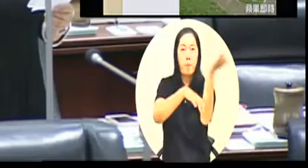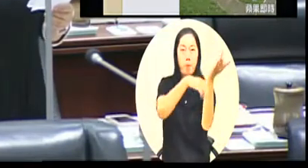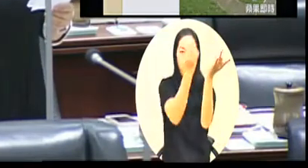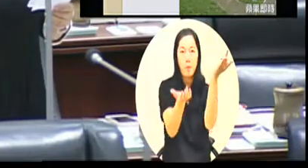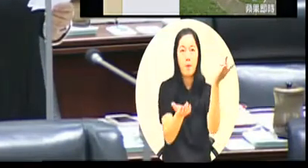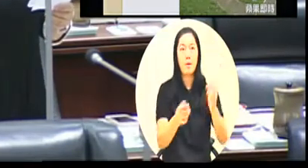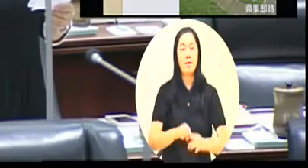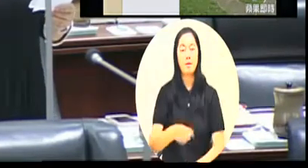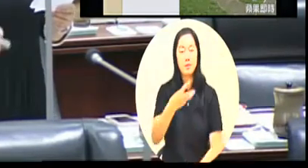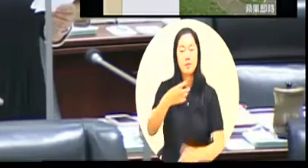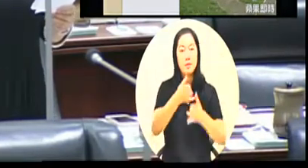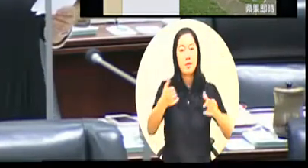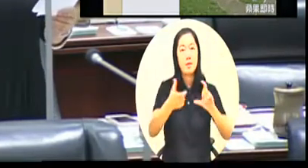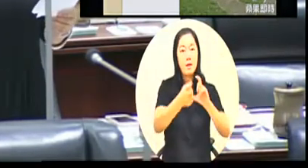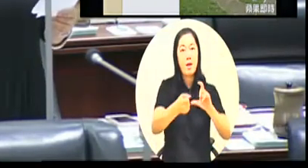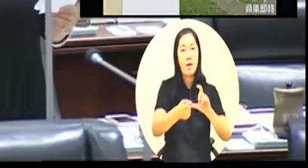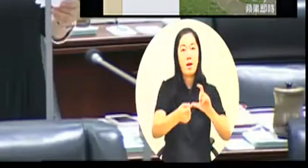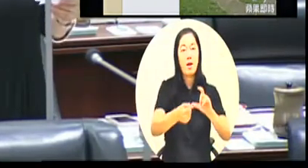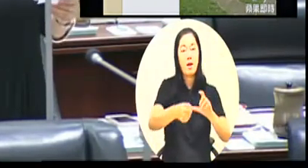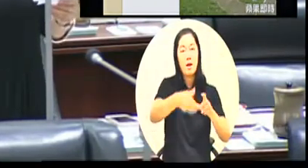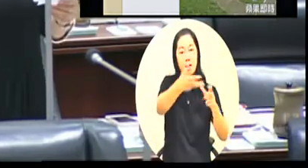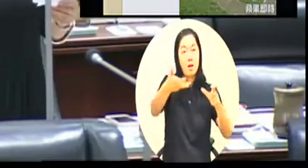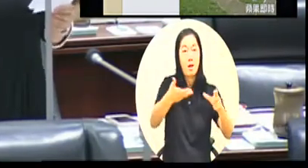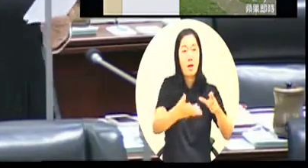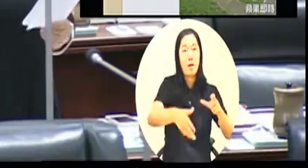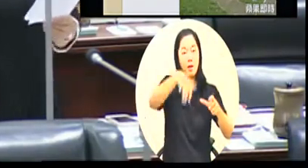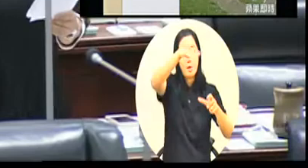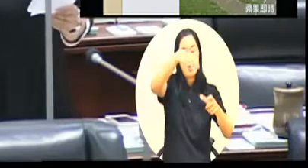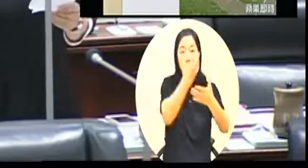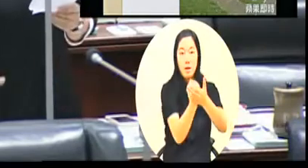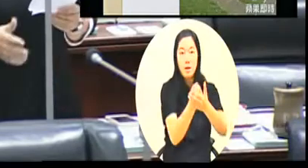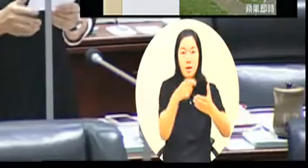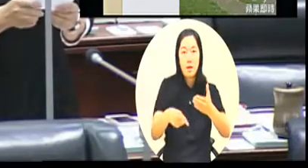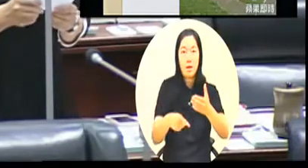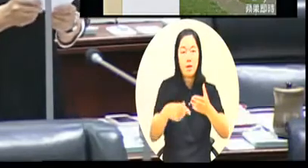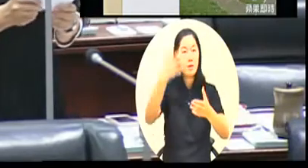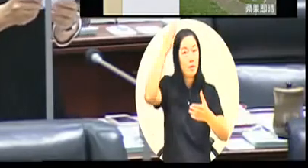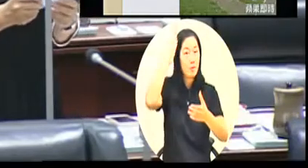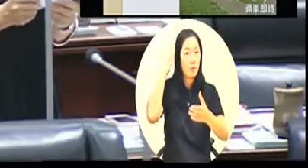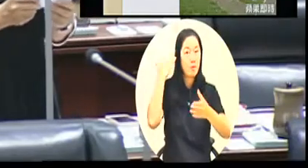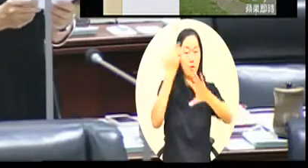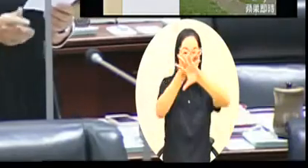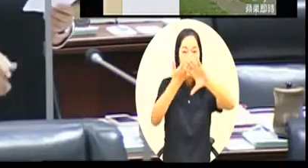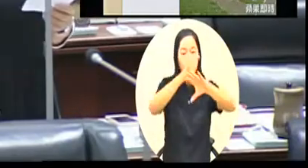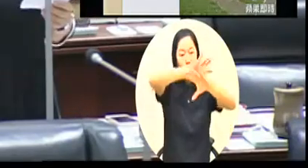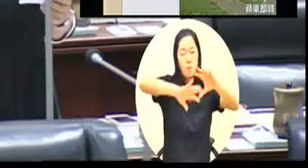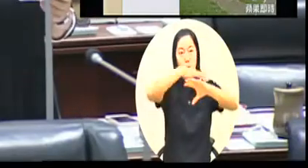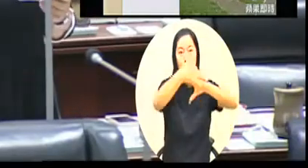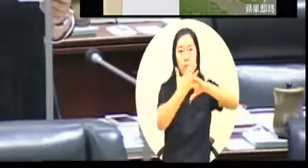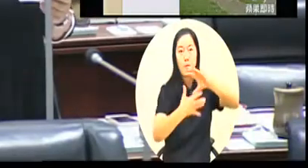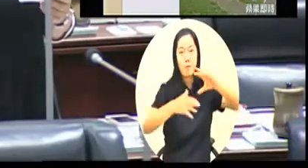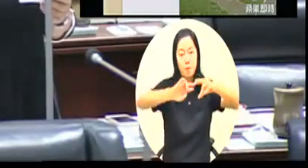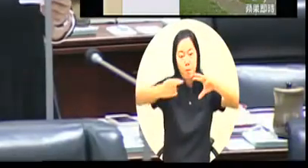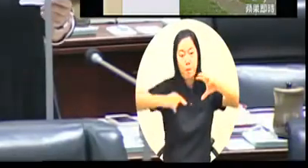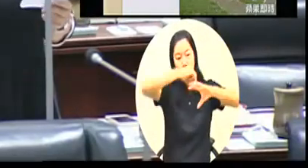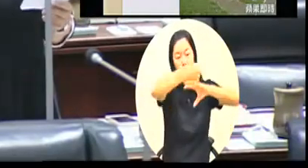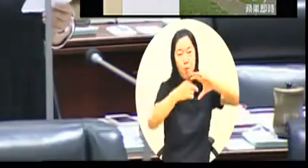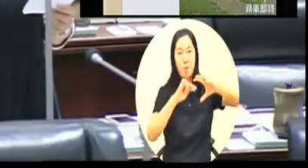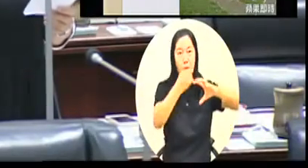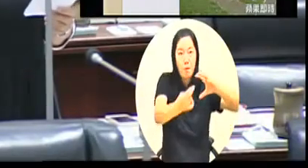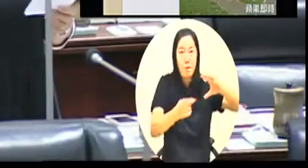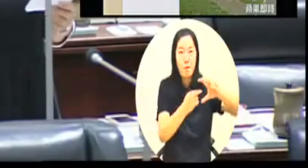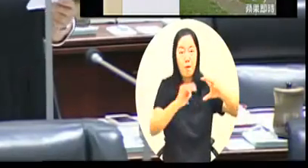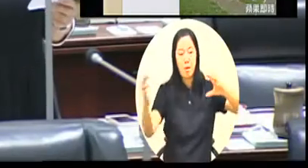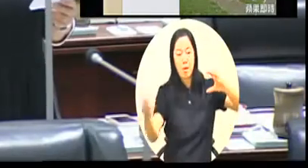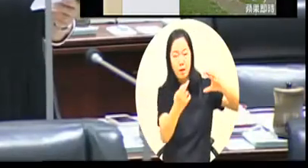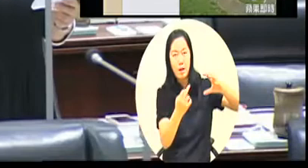的公园许多的树根底下都包着这个黑纱网啊，所以呢有的连绳子都还捆住纱网啊，让人家觉得